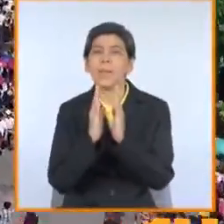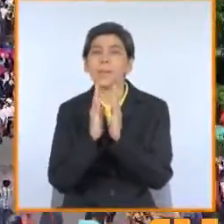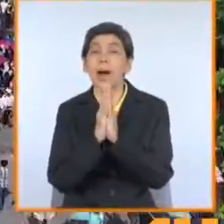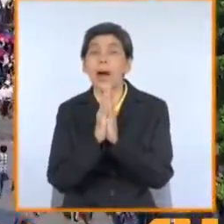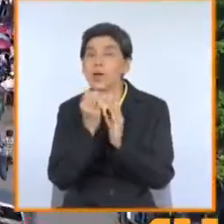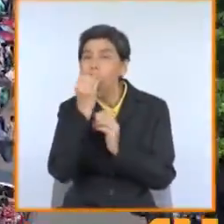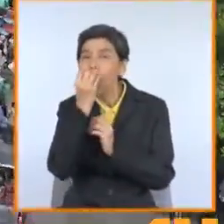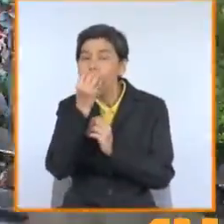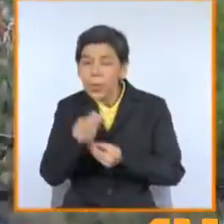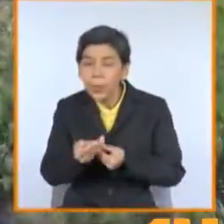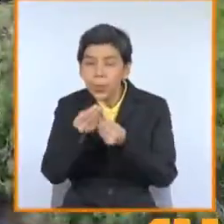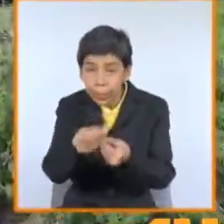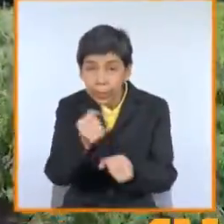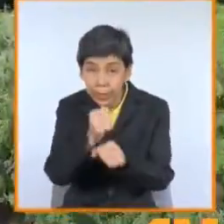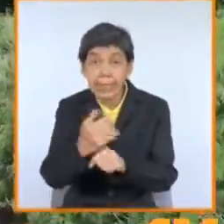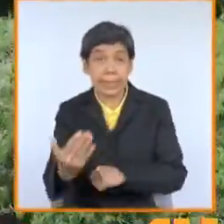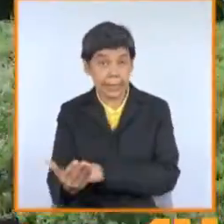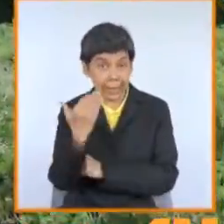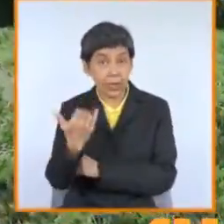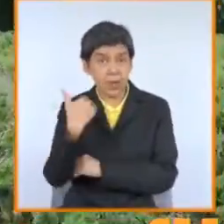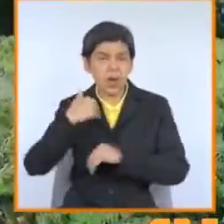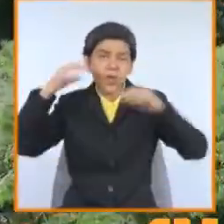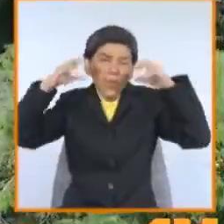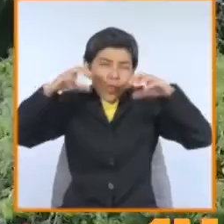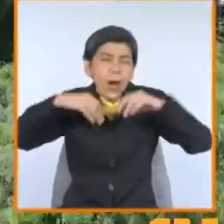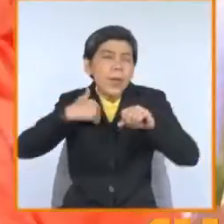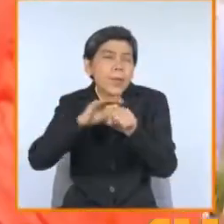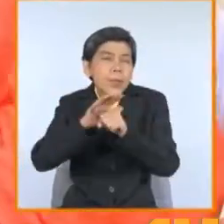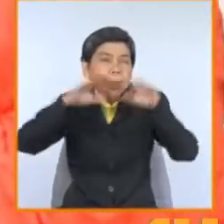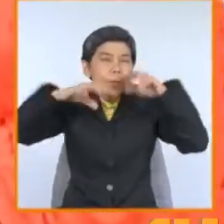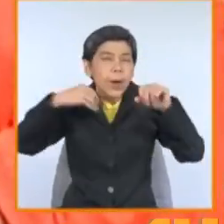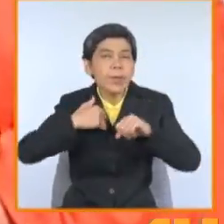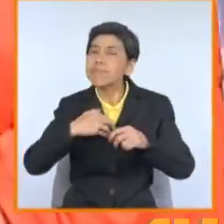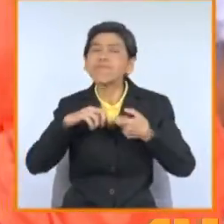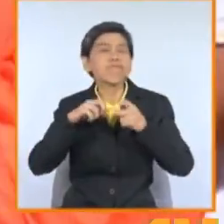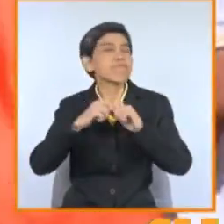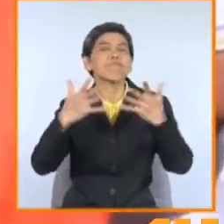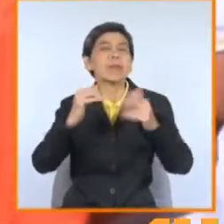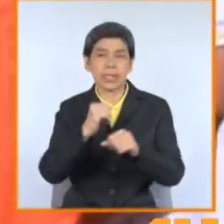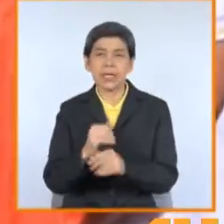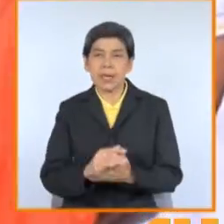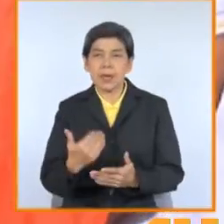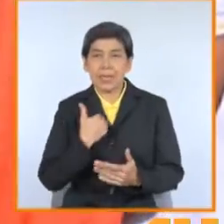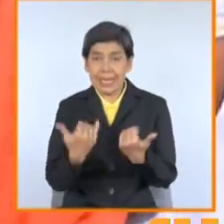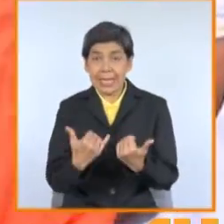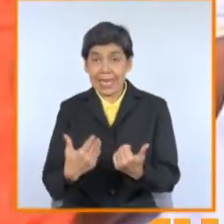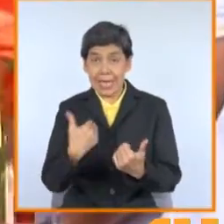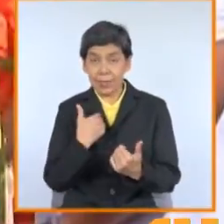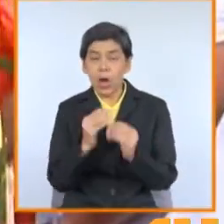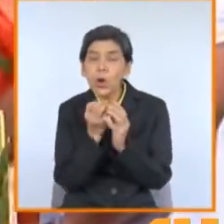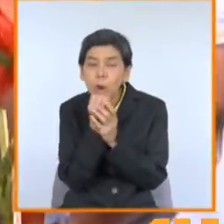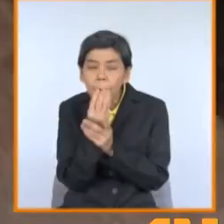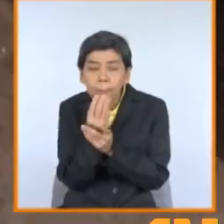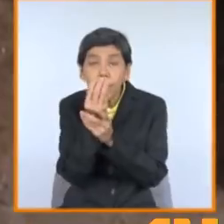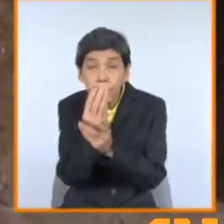ม้ในวันสุดท้ายแม้ช่วงเช้าที่ผ่านมาจะมีฝนโปรยปรายลงมาบ้างนะคะแต่ก็ไม่เป็นอุปสรรคโดยที่พิธีตักบาตรดอกไ